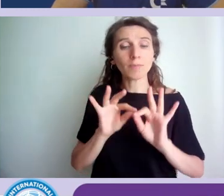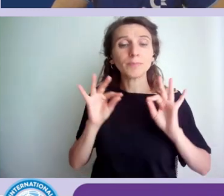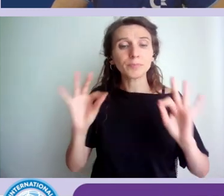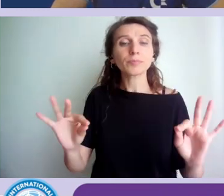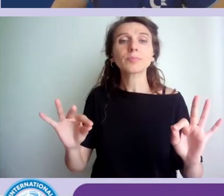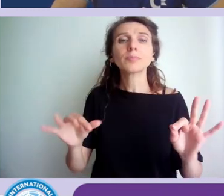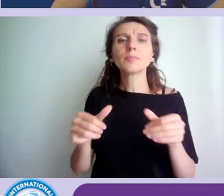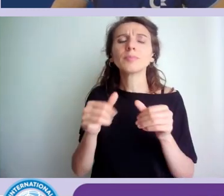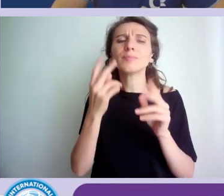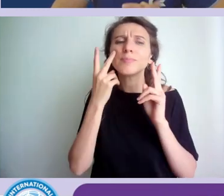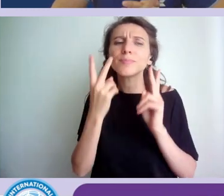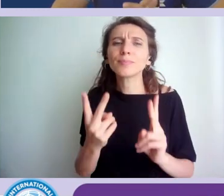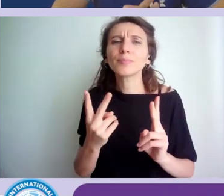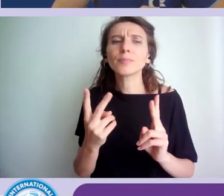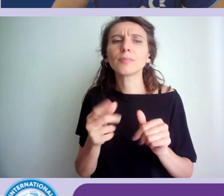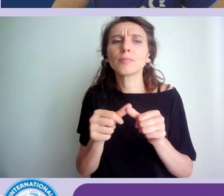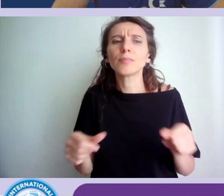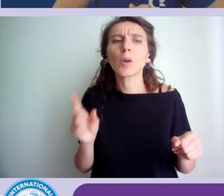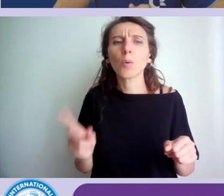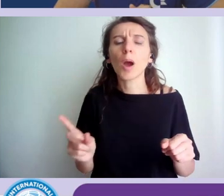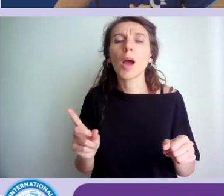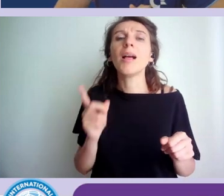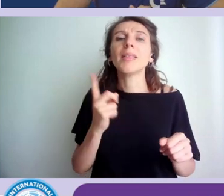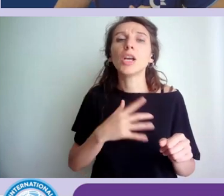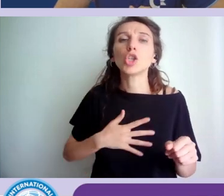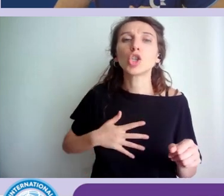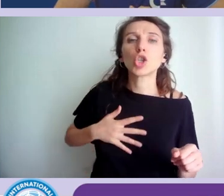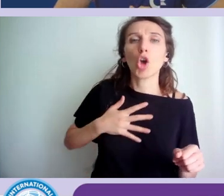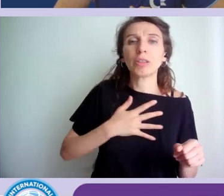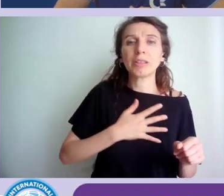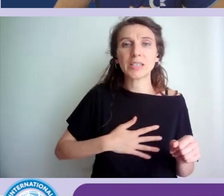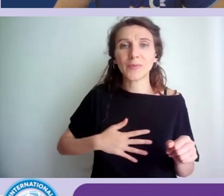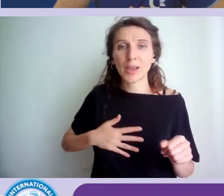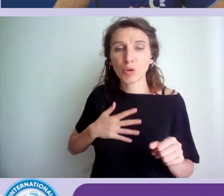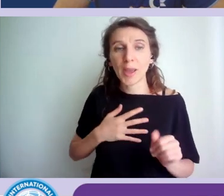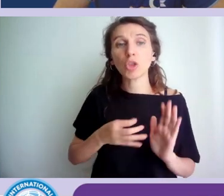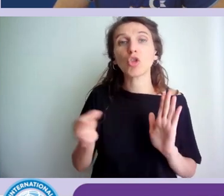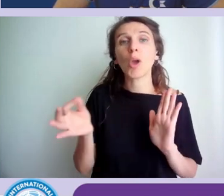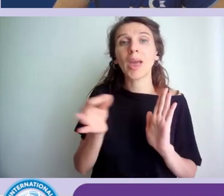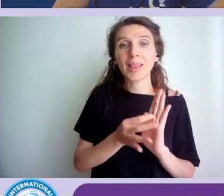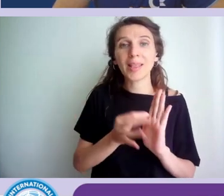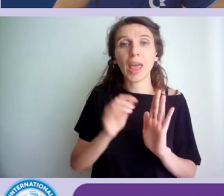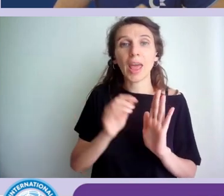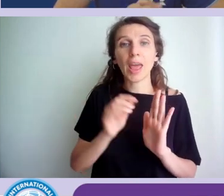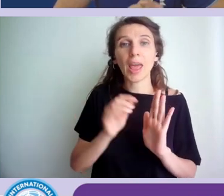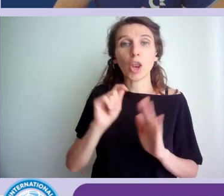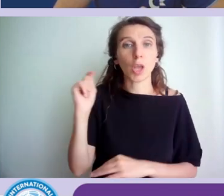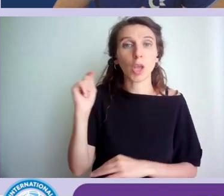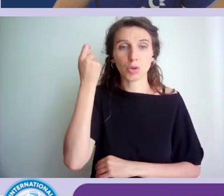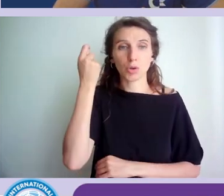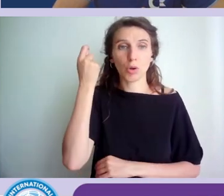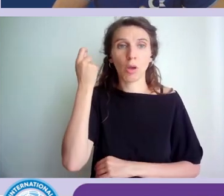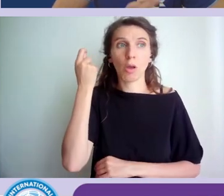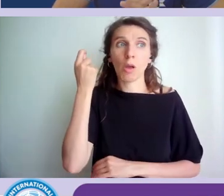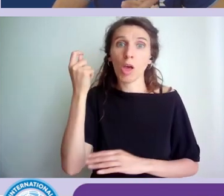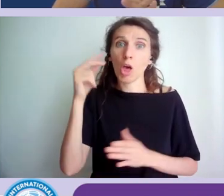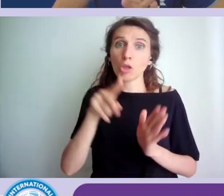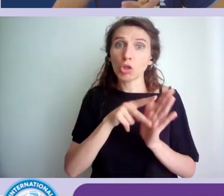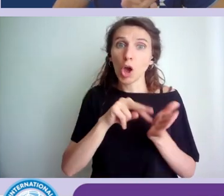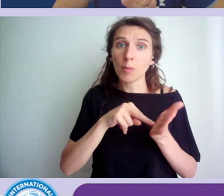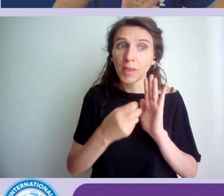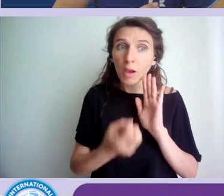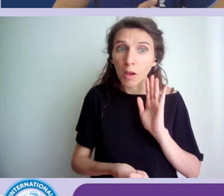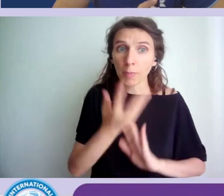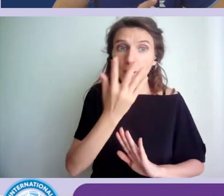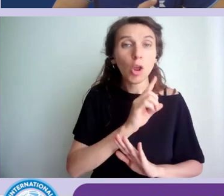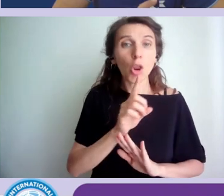basa sul concesso sul concetto di soddisfacimento del criterio di successo che non è inventato da Norma tecnica è definito